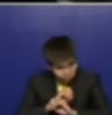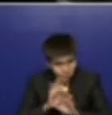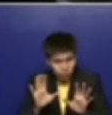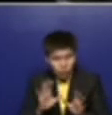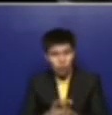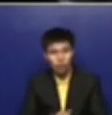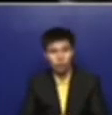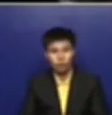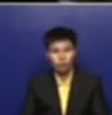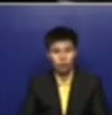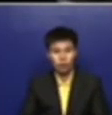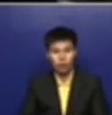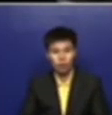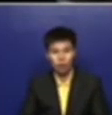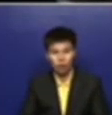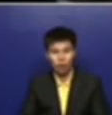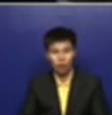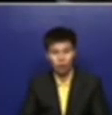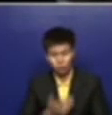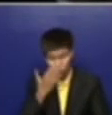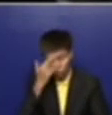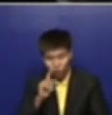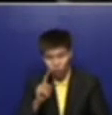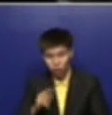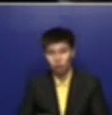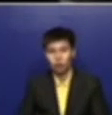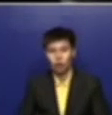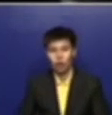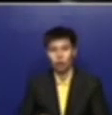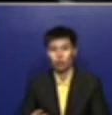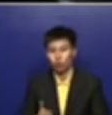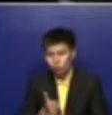เพื่อลูกหลานเยาวชนของเราท่านอย่าได้เห็นเขาเป็นศัตรูครับ